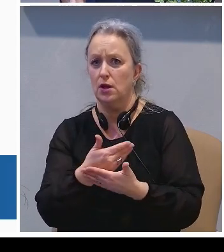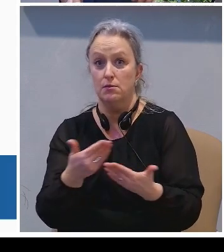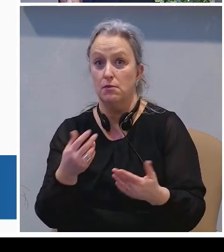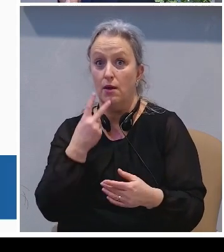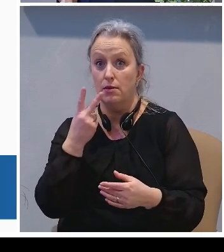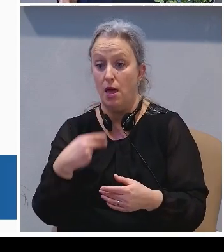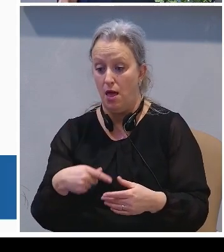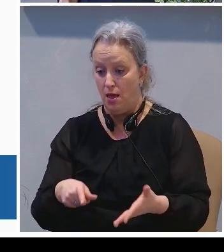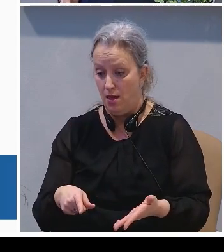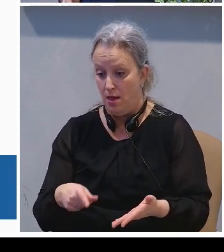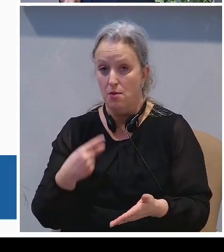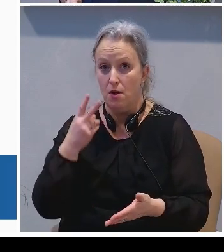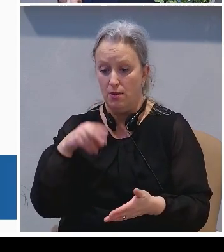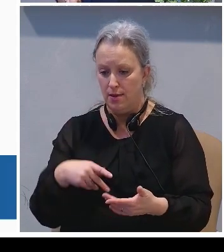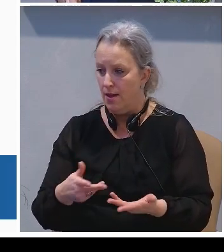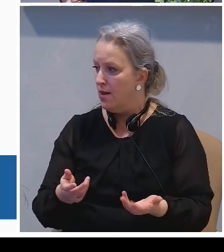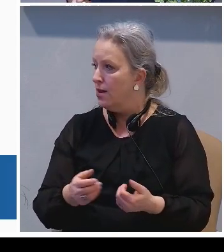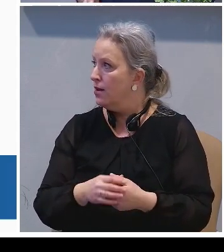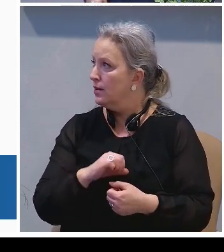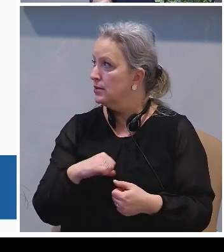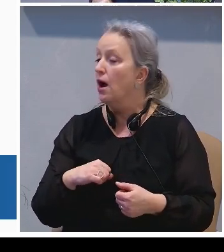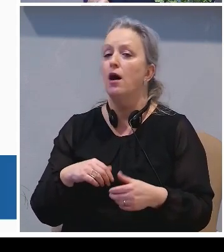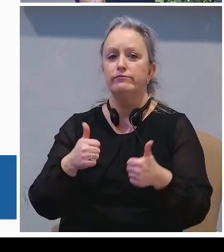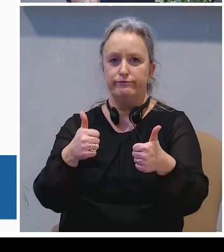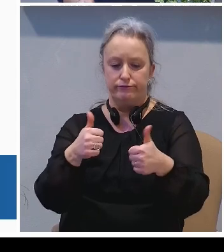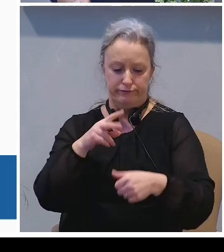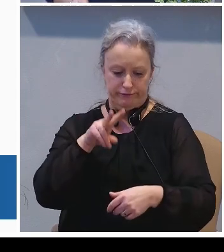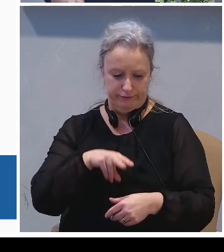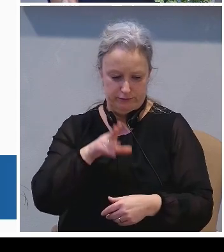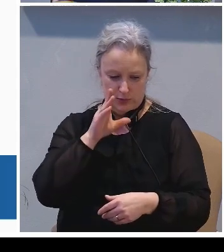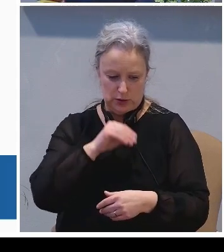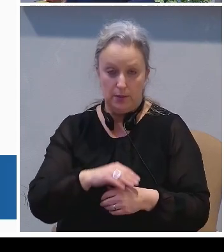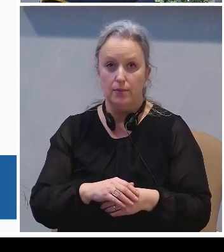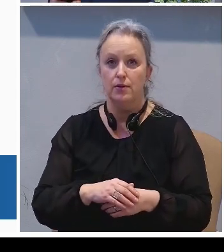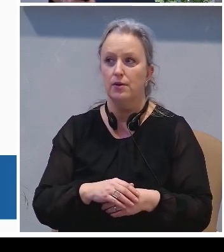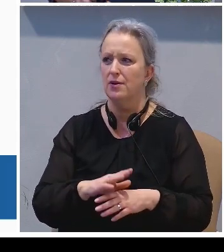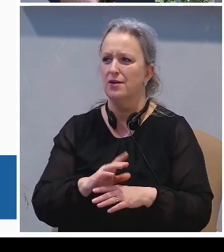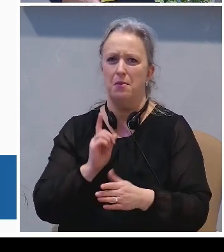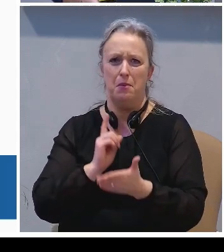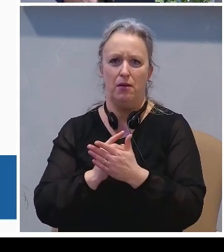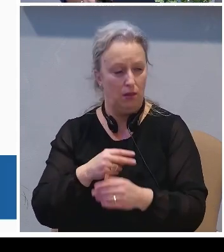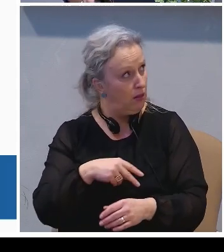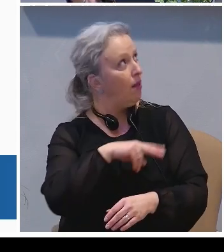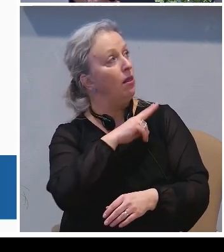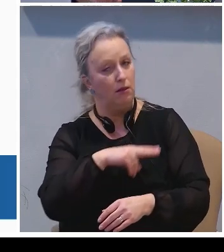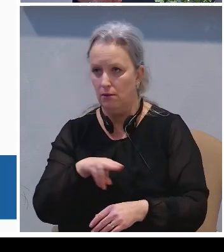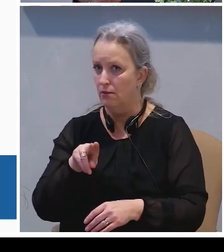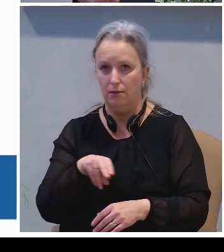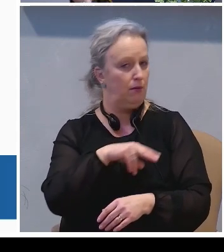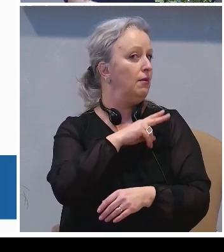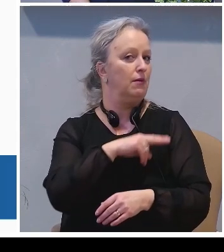neid. There's a technical issue. I can't see my Väga hea. slides currently. Muidu ma pean kogu Right, aeg thank you. teile oma kukalt